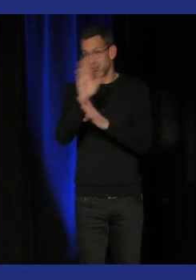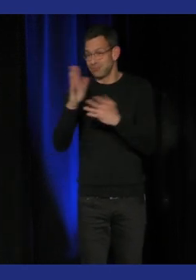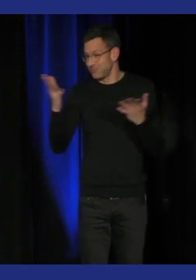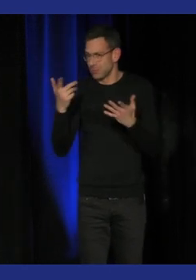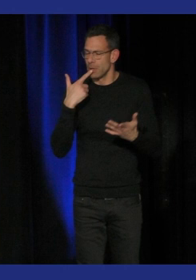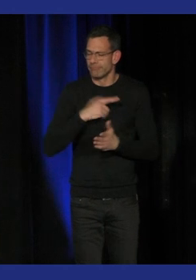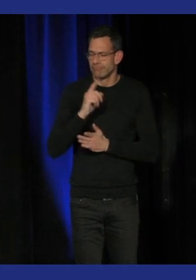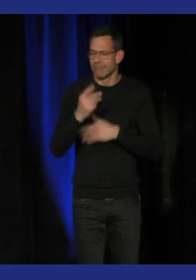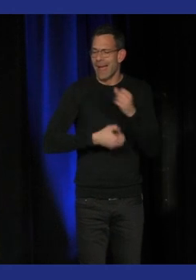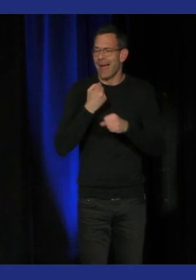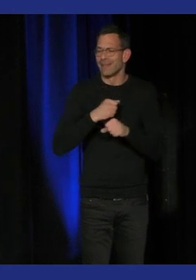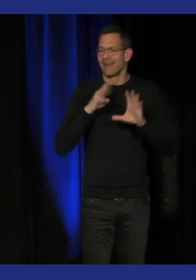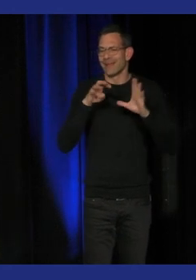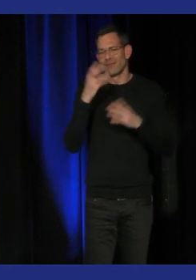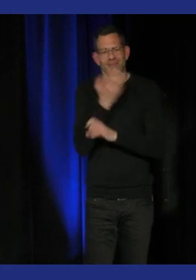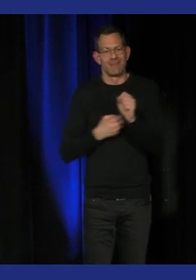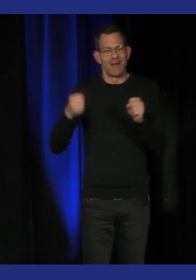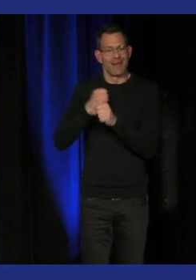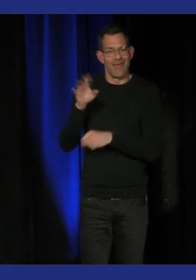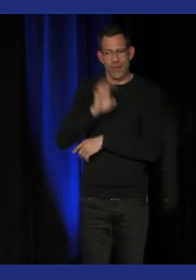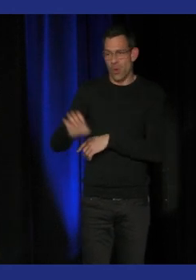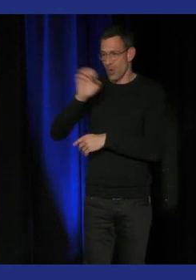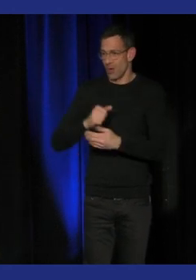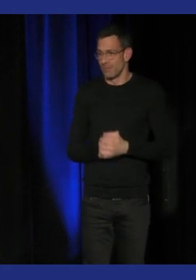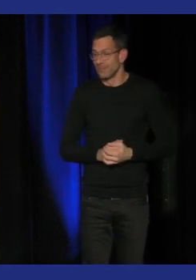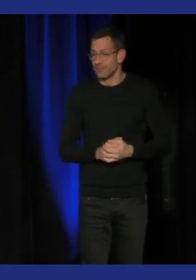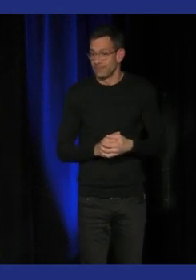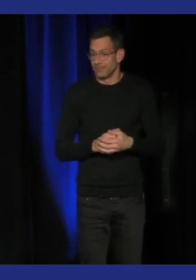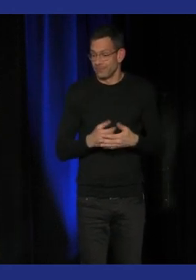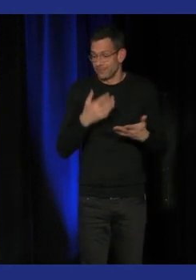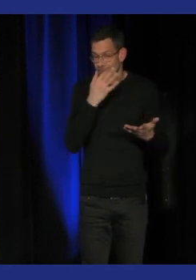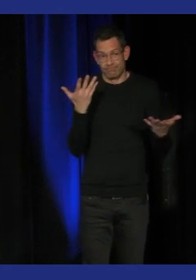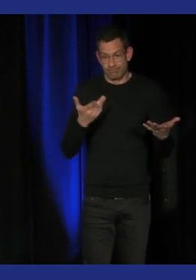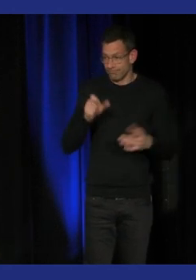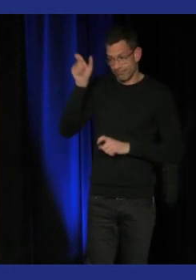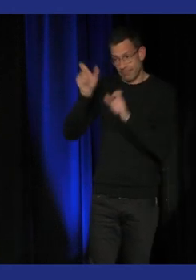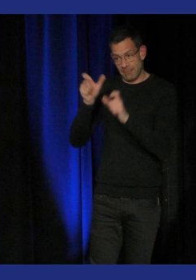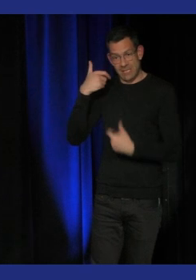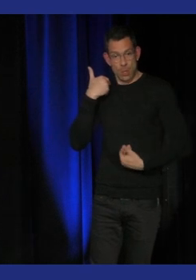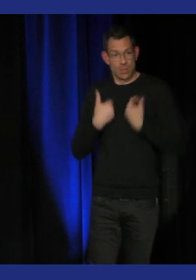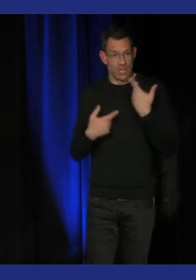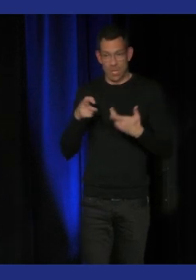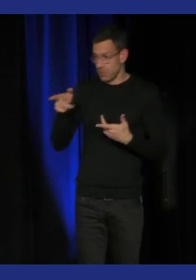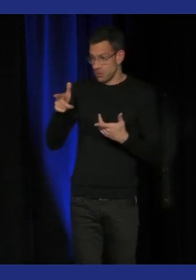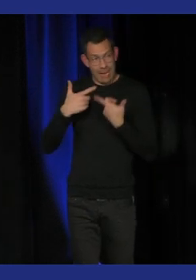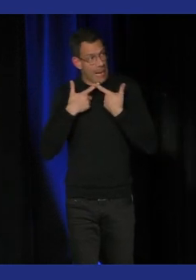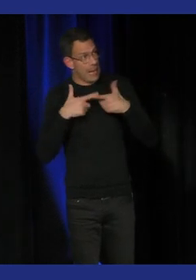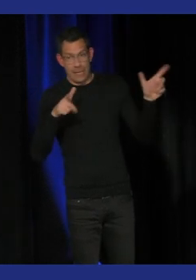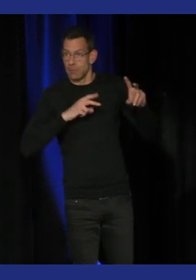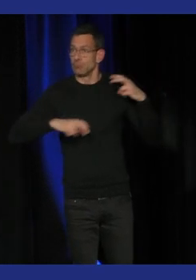de l'Europe dans les années 90. Et ils vont parler de la personne handicapée comme une personne libre de